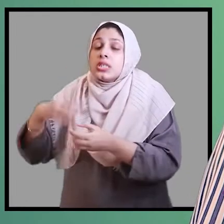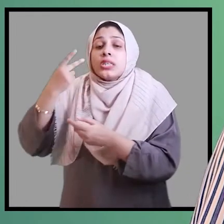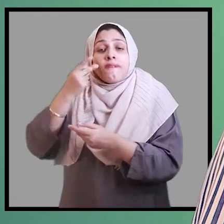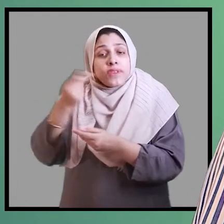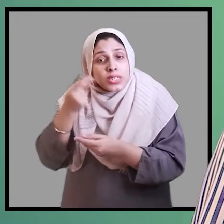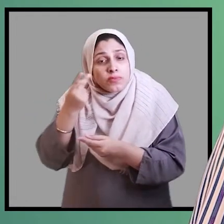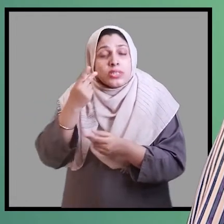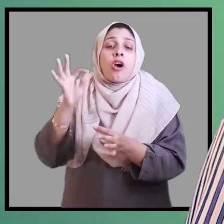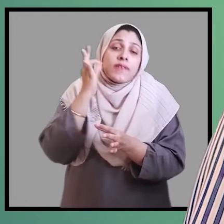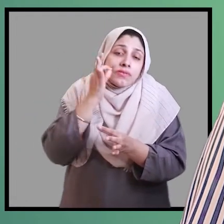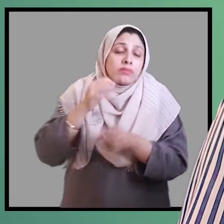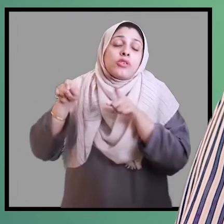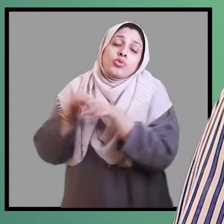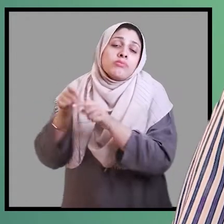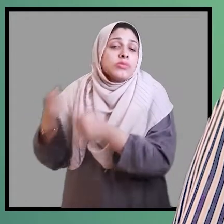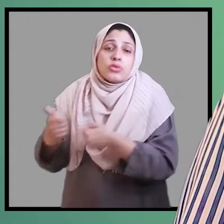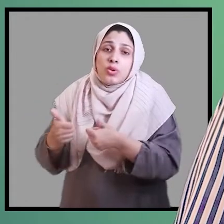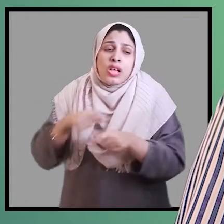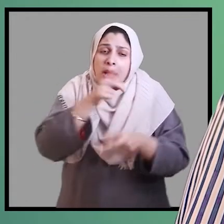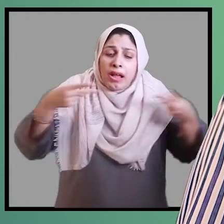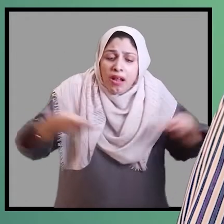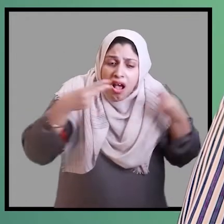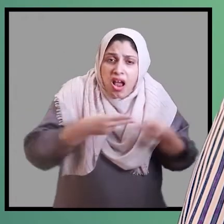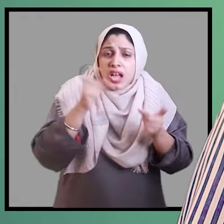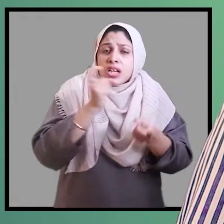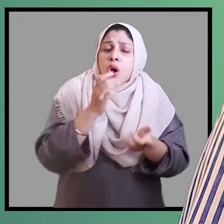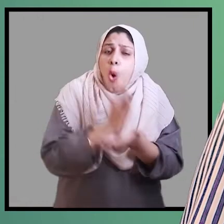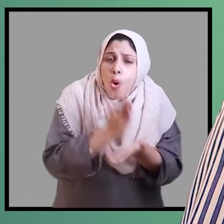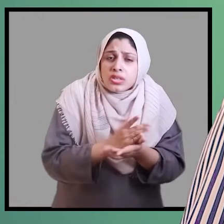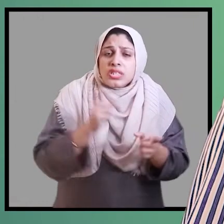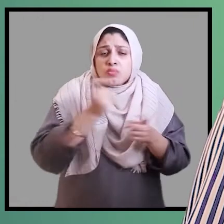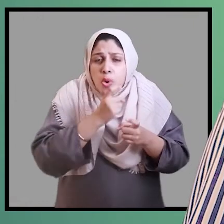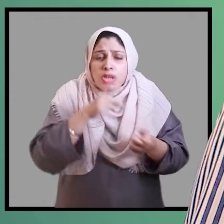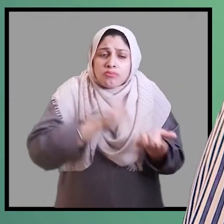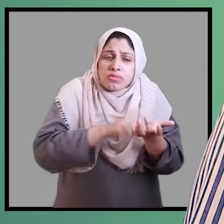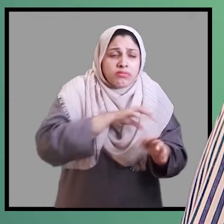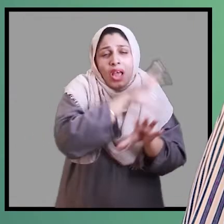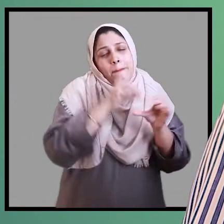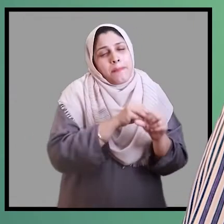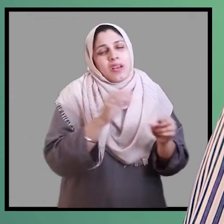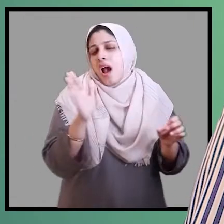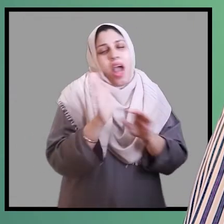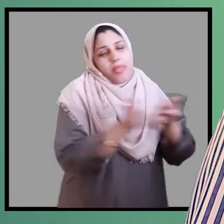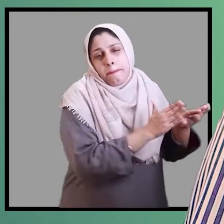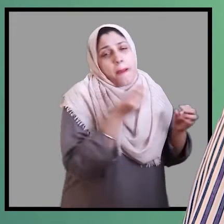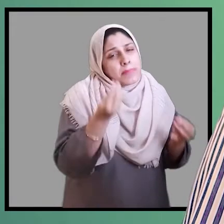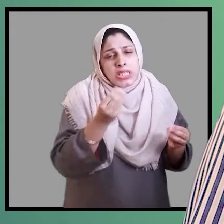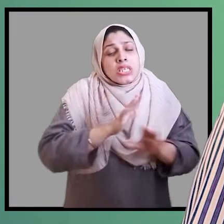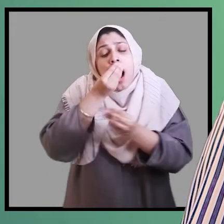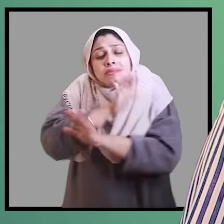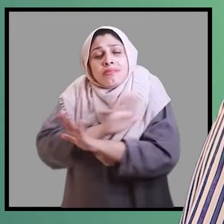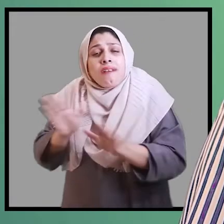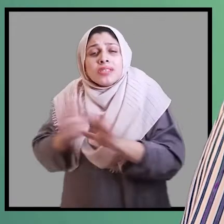वॉक ऐड करें और डाइट में फाइबर ऐड करें और हैवी जो फूड है जैसे कढ़ाइयाँ और इस तरह की चीज़ें